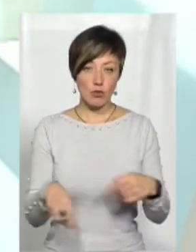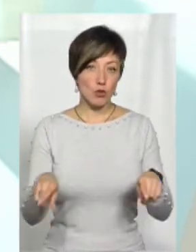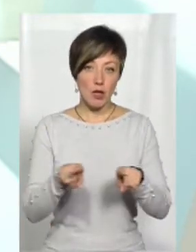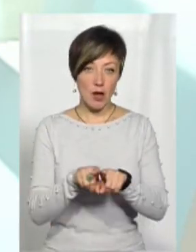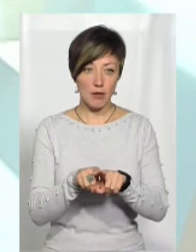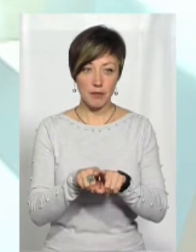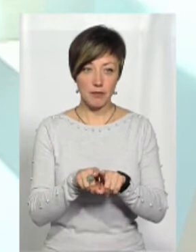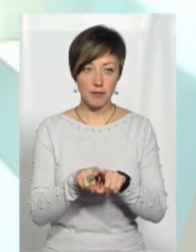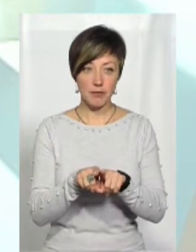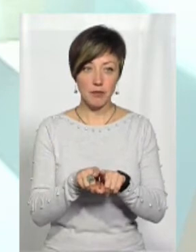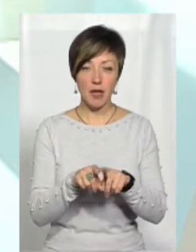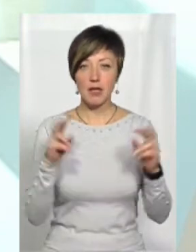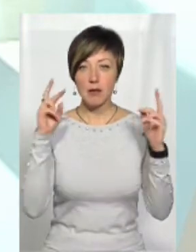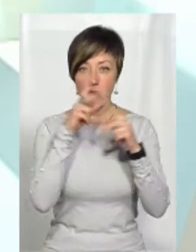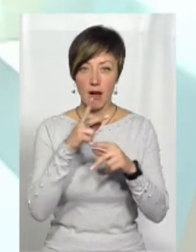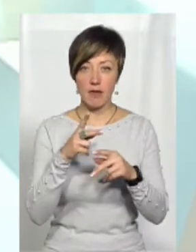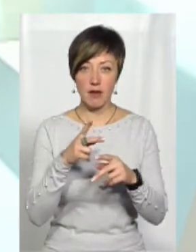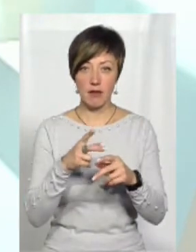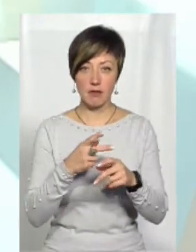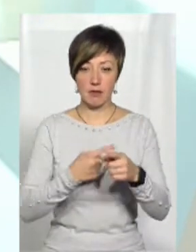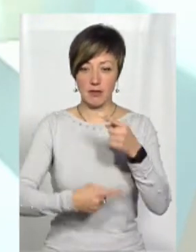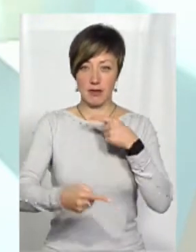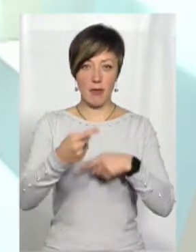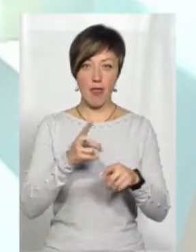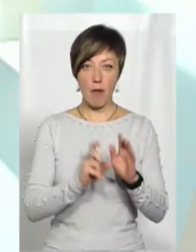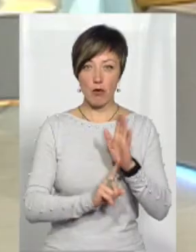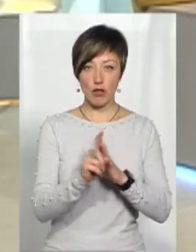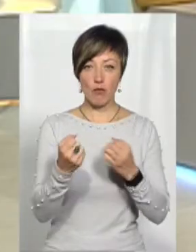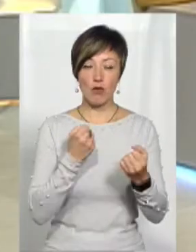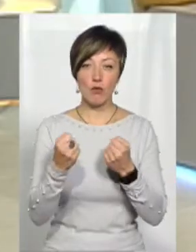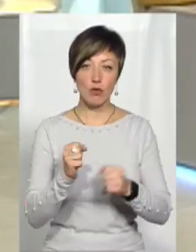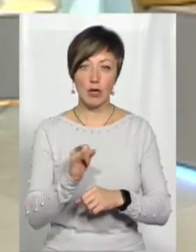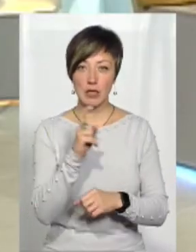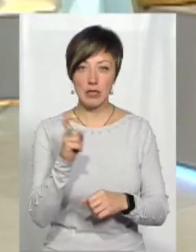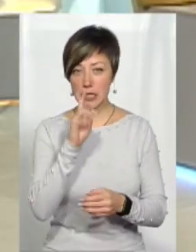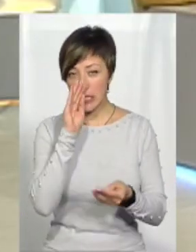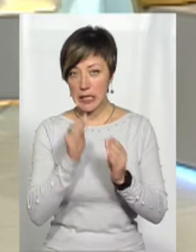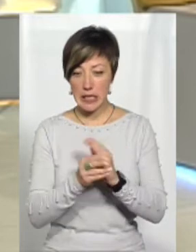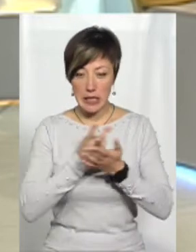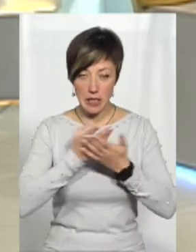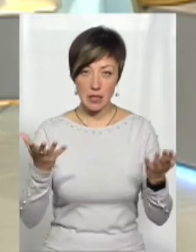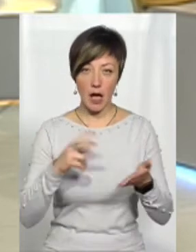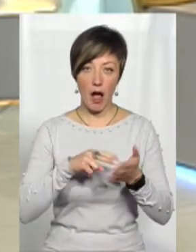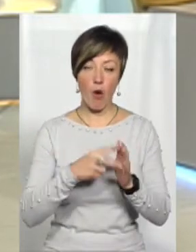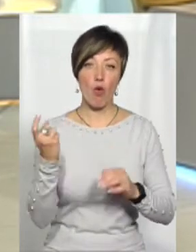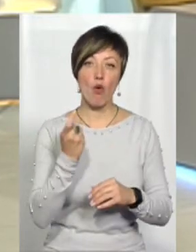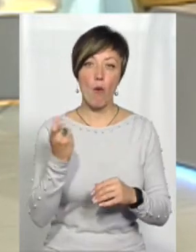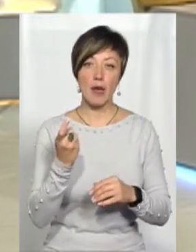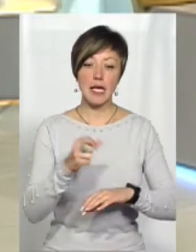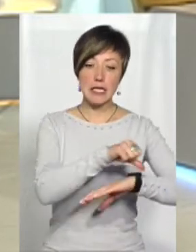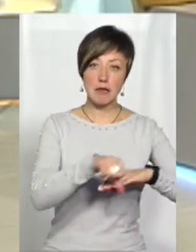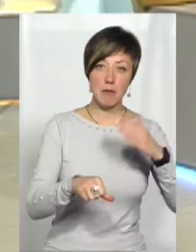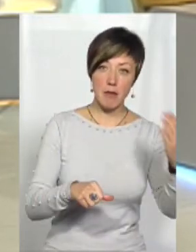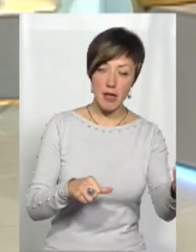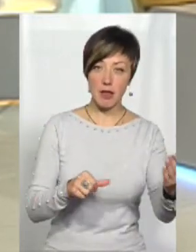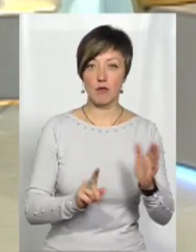так, ну, неправильно, ззаду наперед. Угу. Не починають боротьбу із тінізацією економіки з митниці,